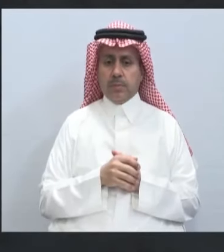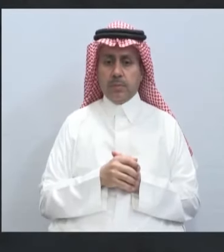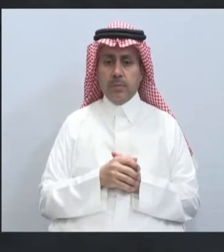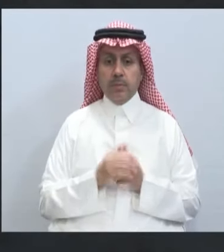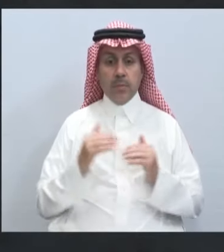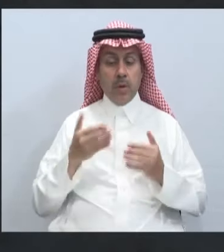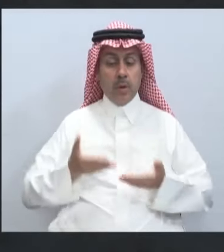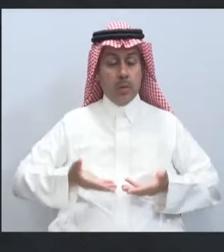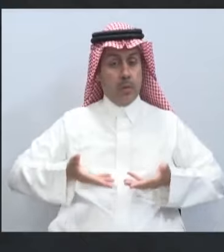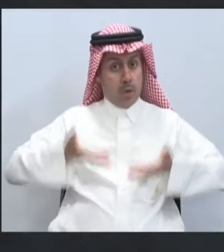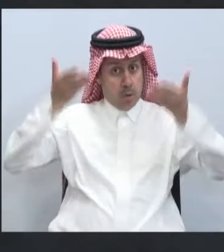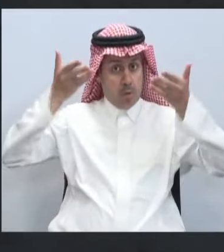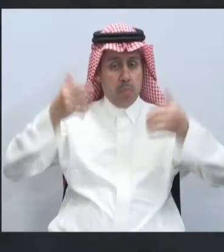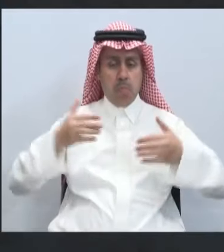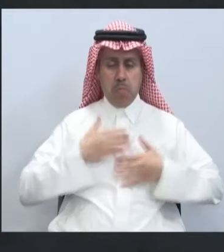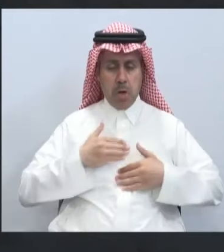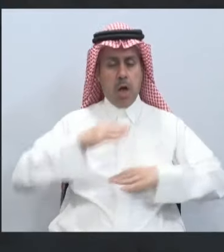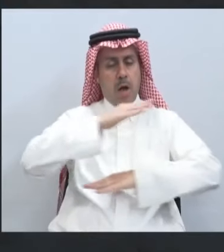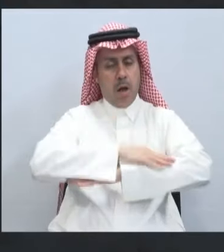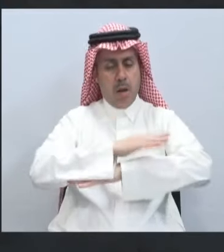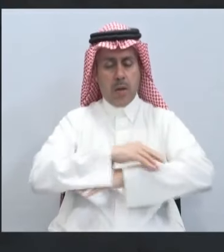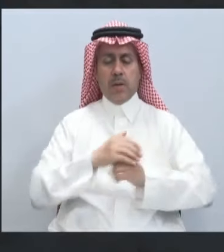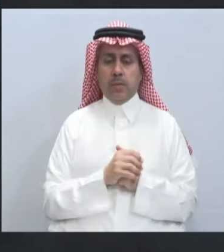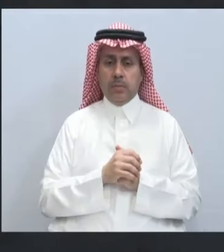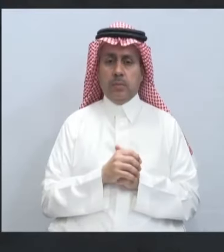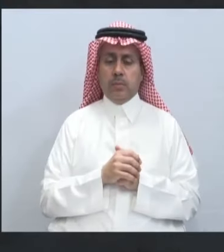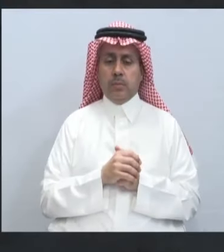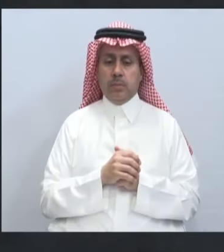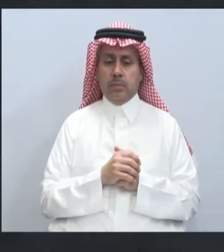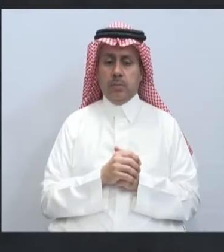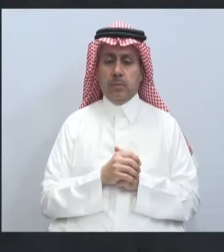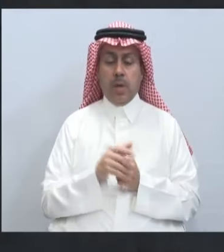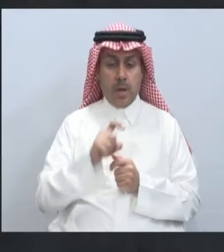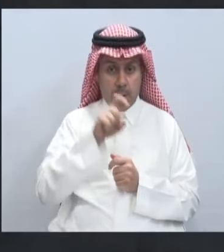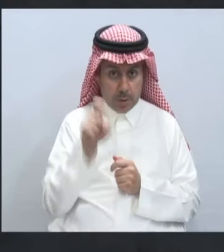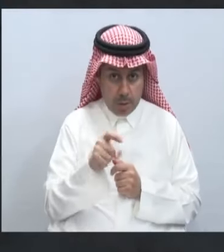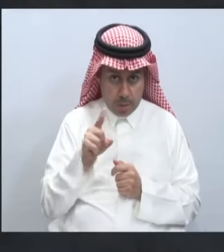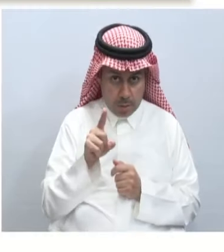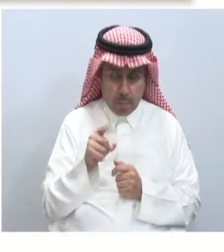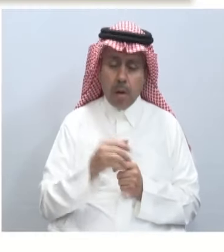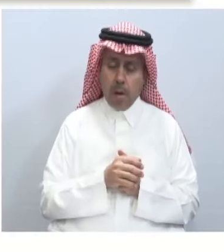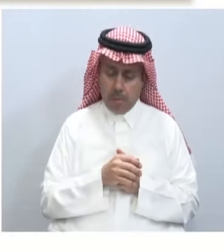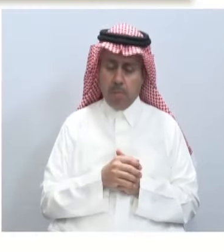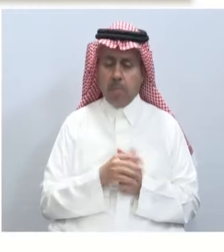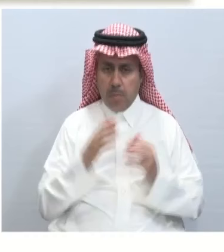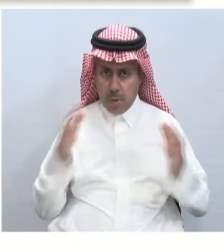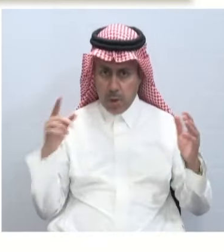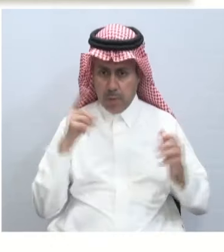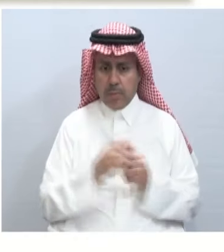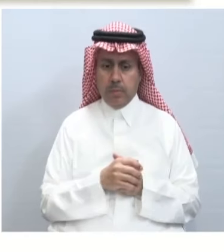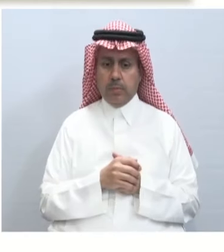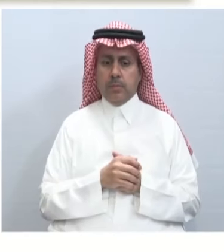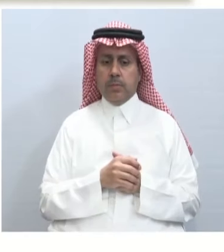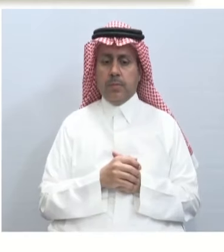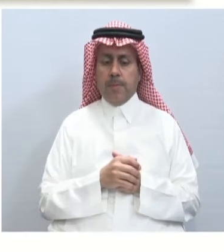تتسامى وترتقي باخلاقك باخلاقك وسلوكك اليس كذلك بارك الله فيكم طيب